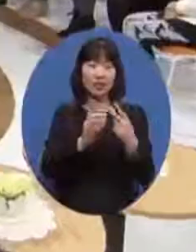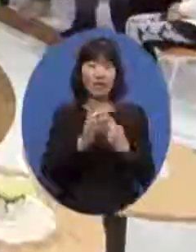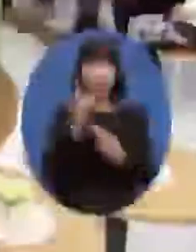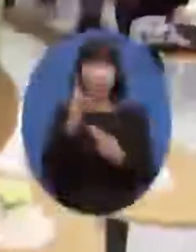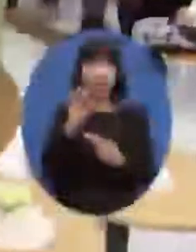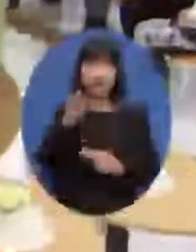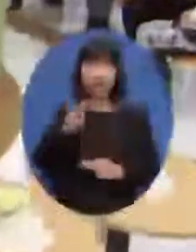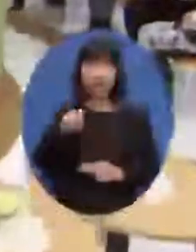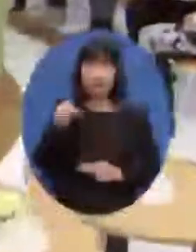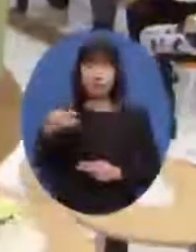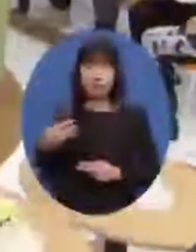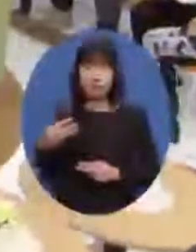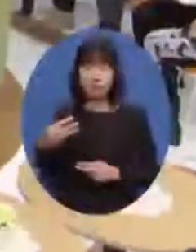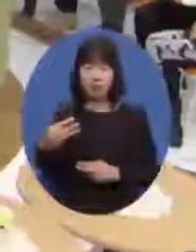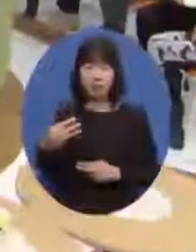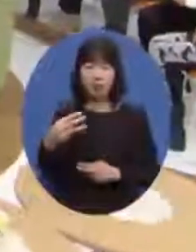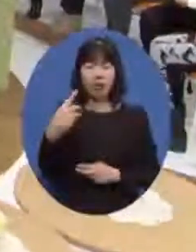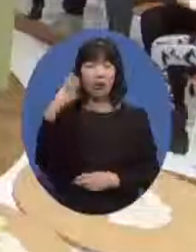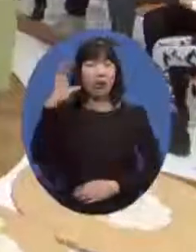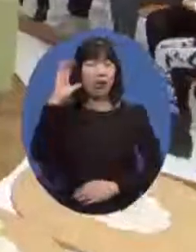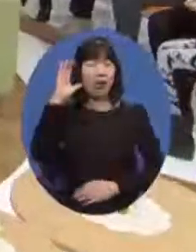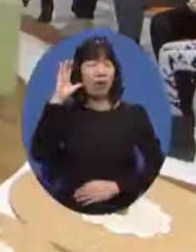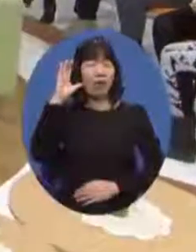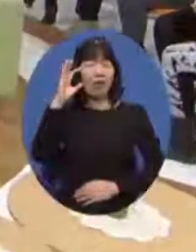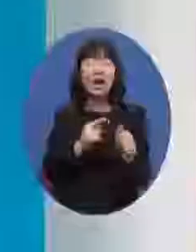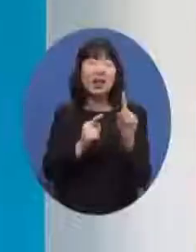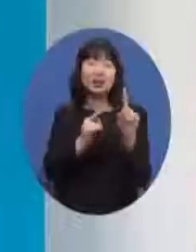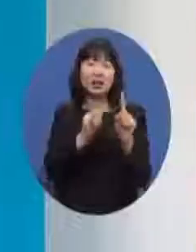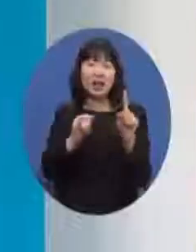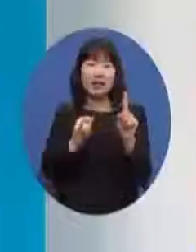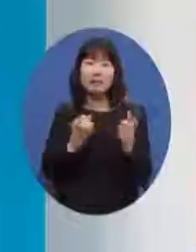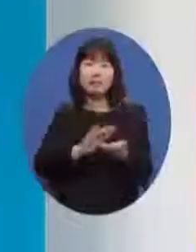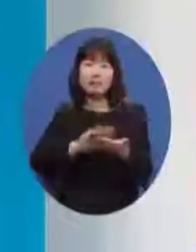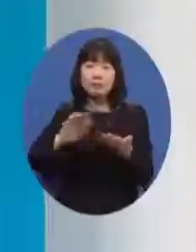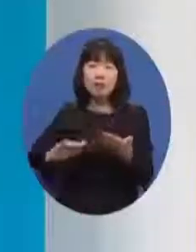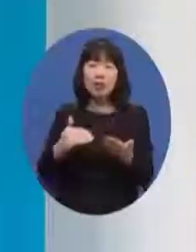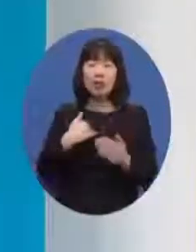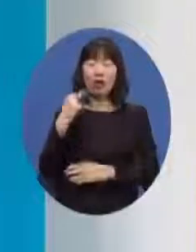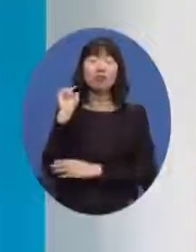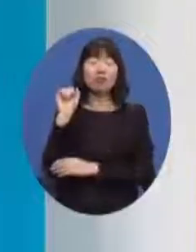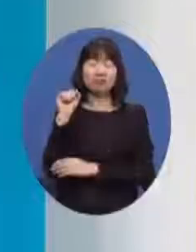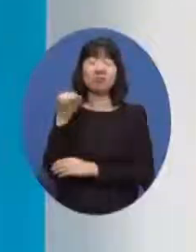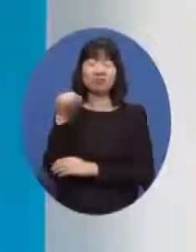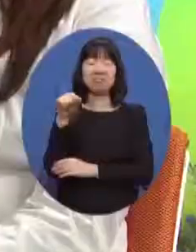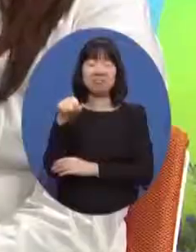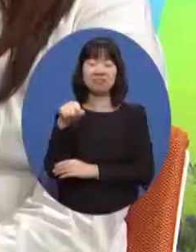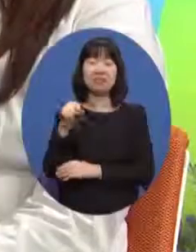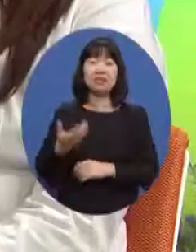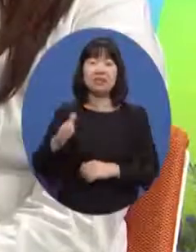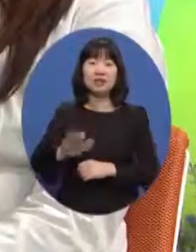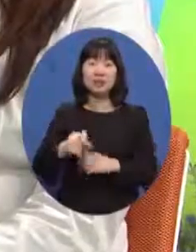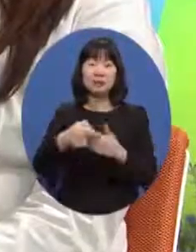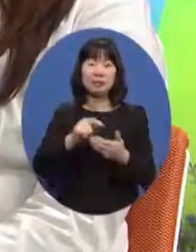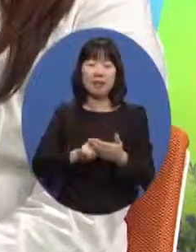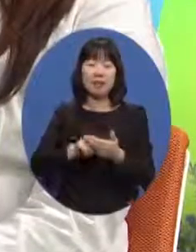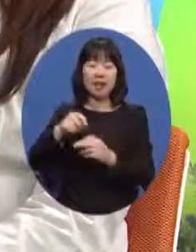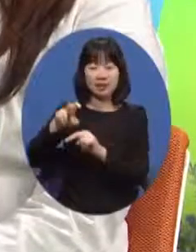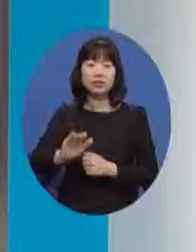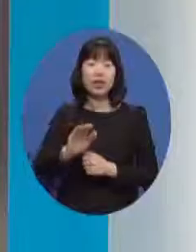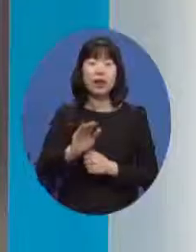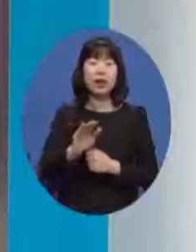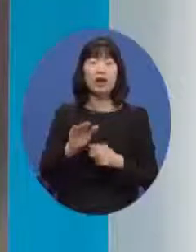지난주 아이의 공부로 고민하는 대한민국 엄마들의 고민을 속 시원하게 해결해준 오은영 박사의 겨울방학